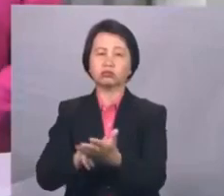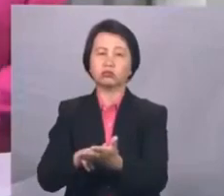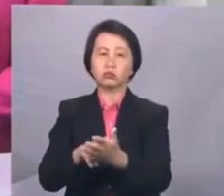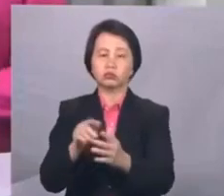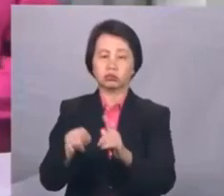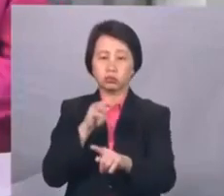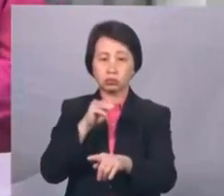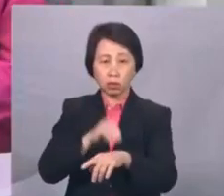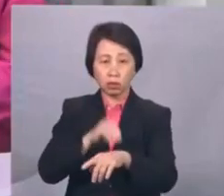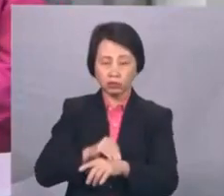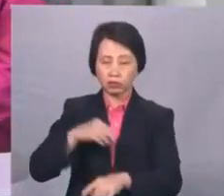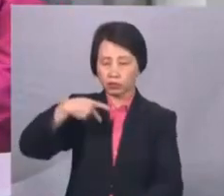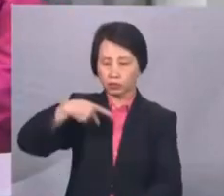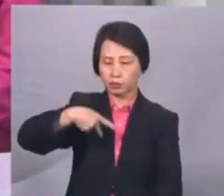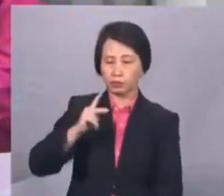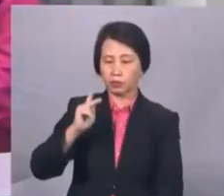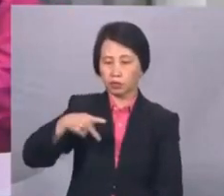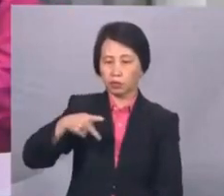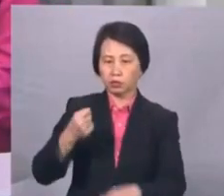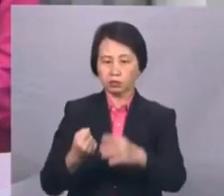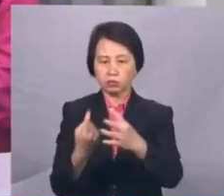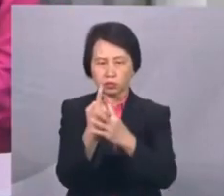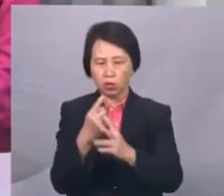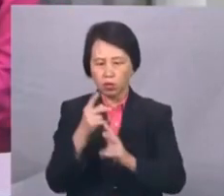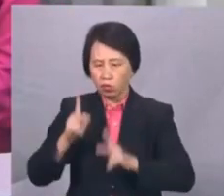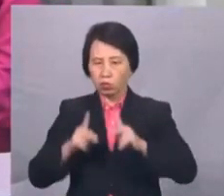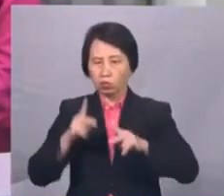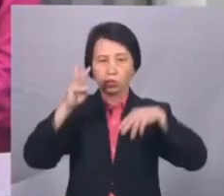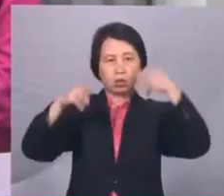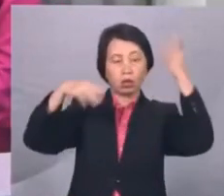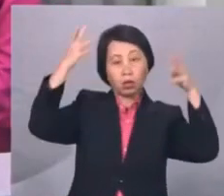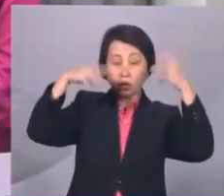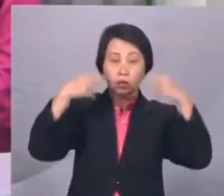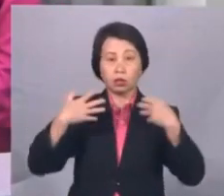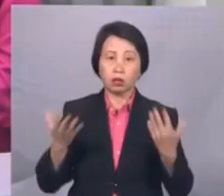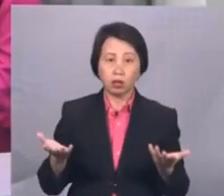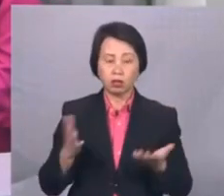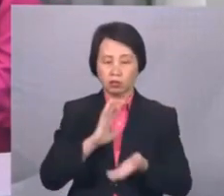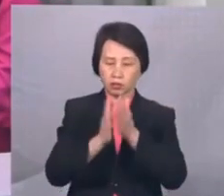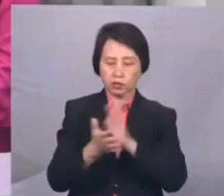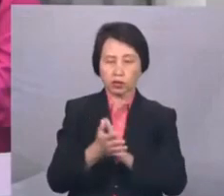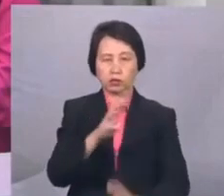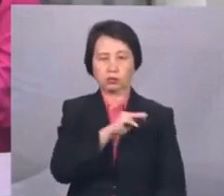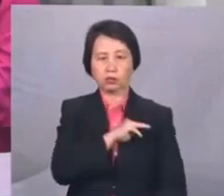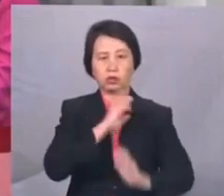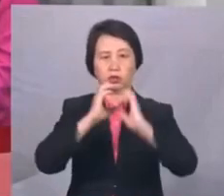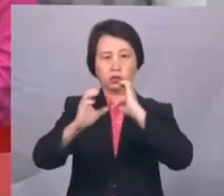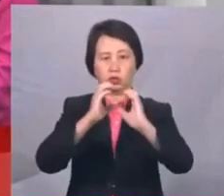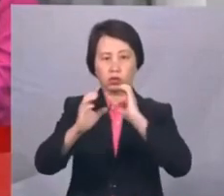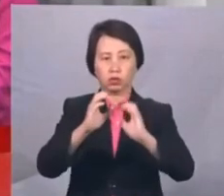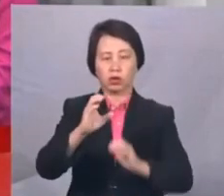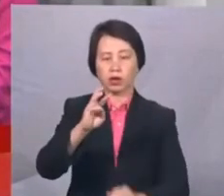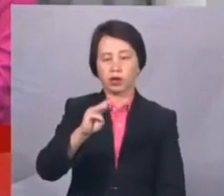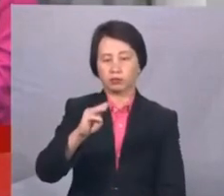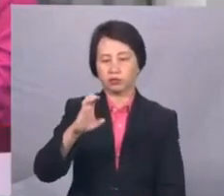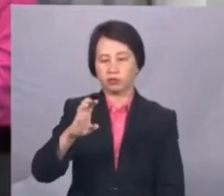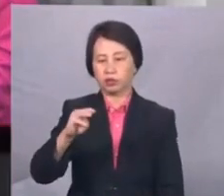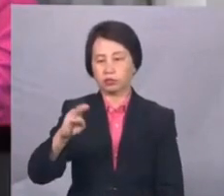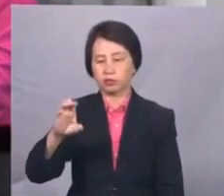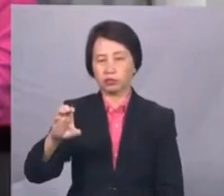pemerkosaan perintah kawalan pergerakan yang hanya menimbulkan kegusaran dalam kalangan masyarakat hubungan itu menteri komunikasi dan multimedia